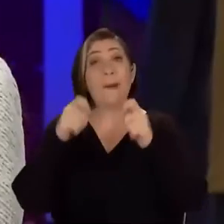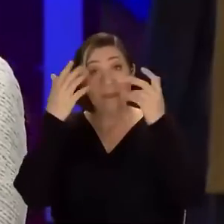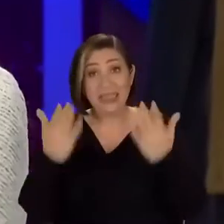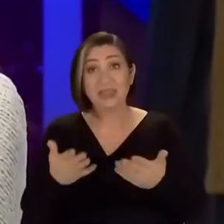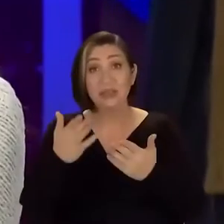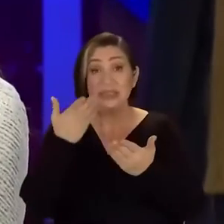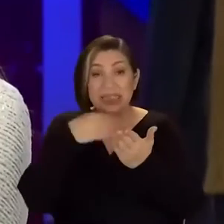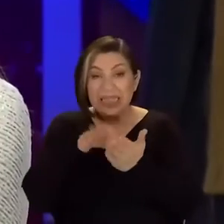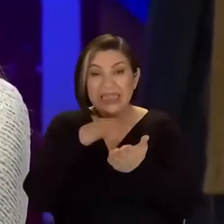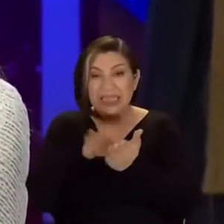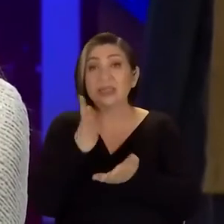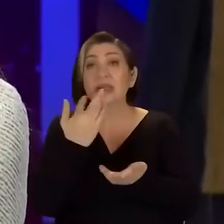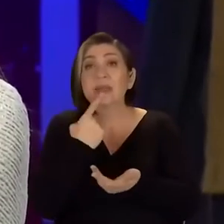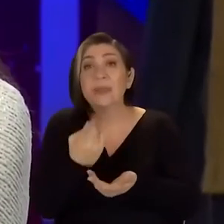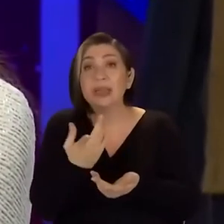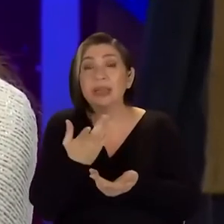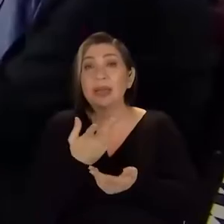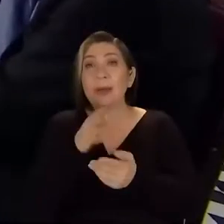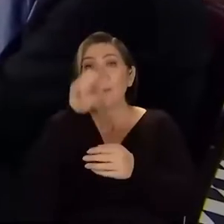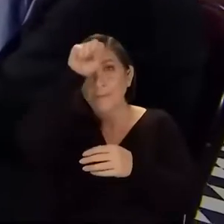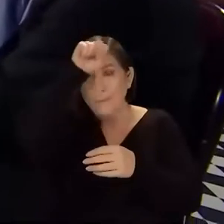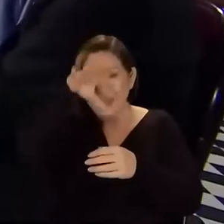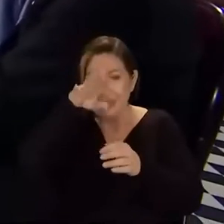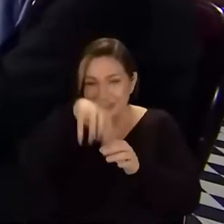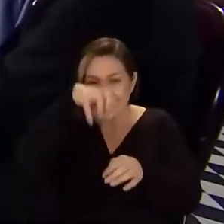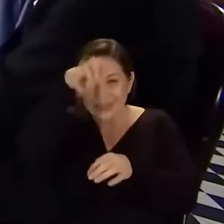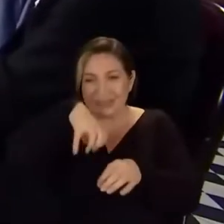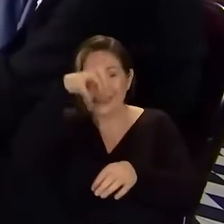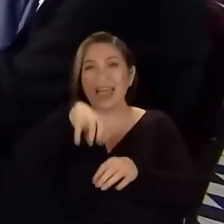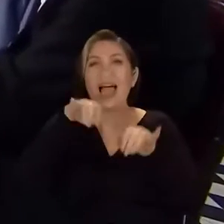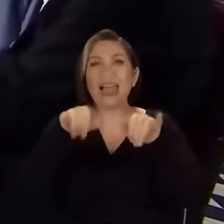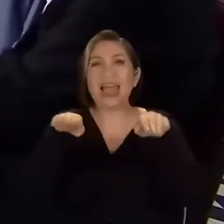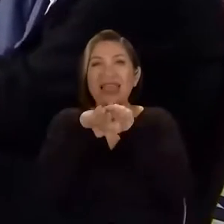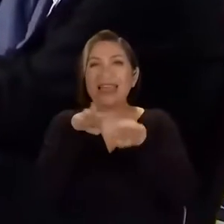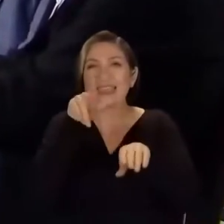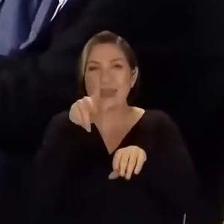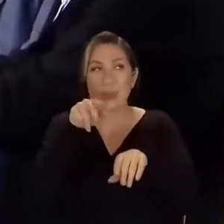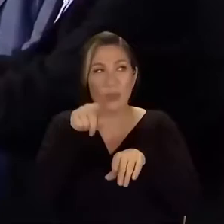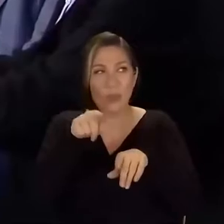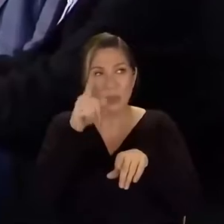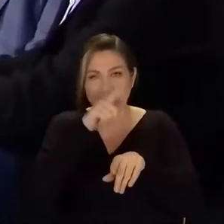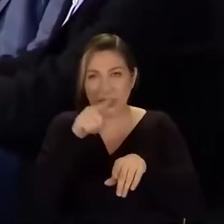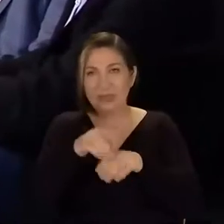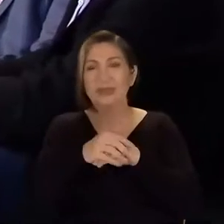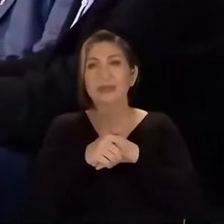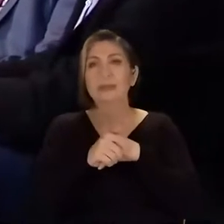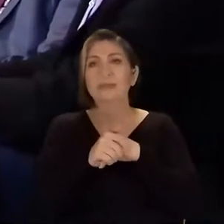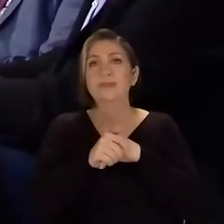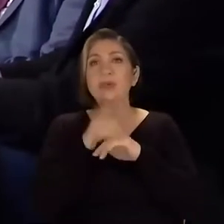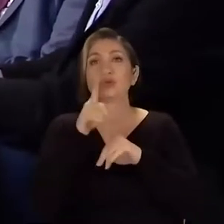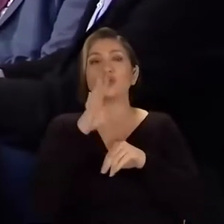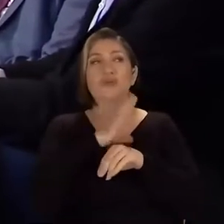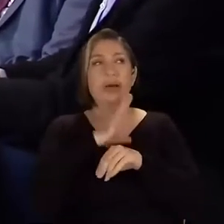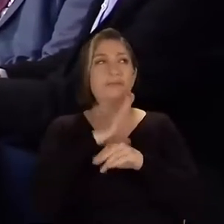Kazıdıkça, yapabildikçe... Niçin kazıdıkça kelimesini kullanıyorsunuz? Yani çünkü madencilikle eşleştirmişler ya. İşte, evet. Şimdi şu var,